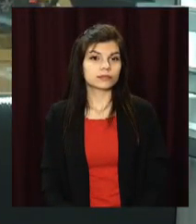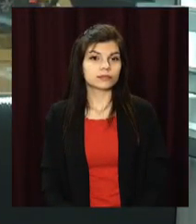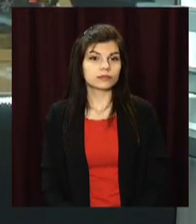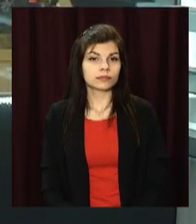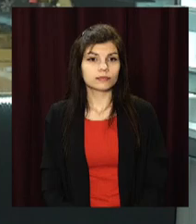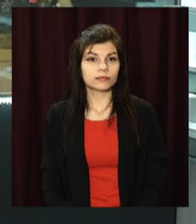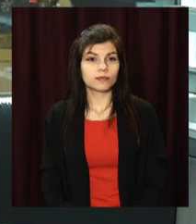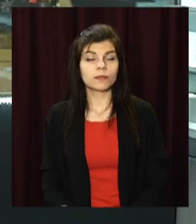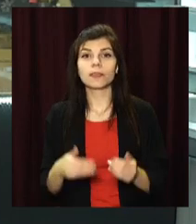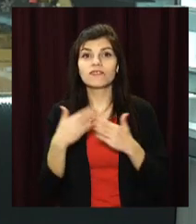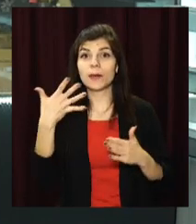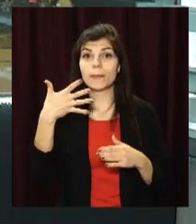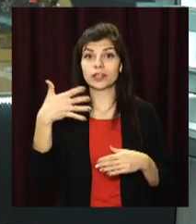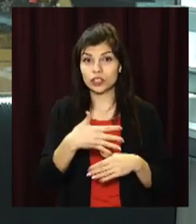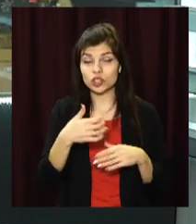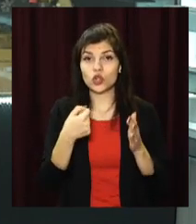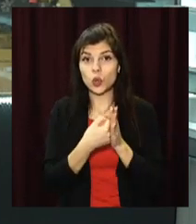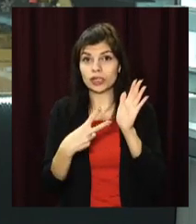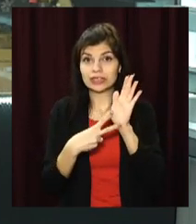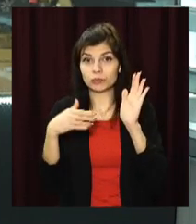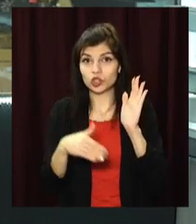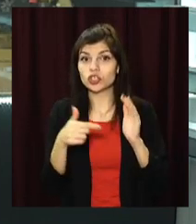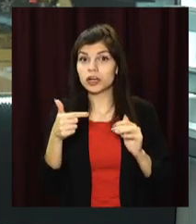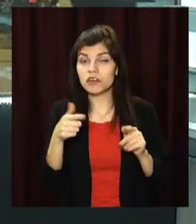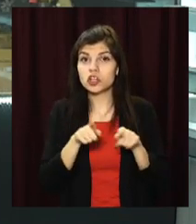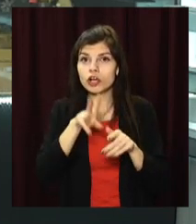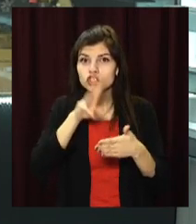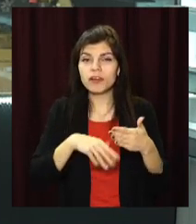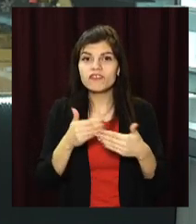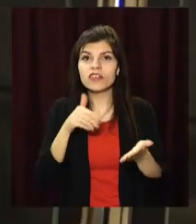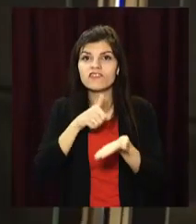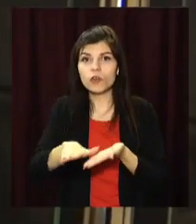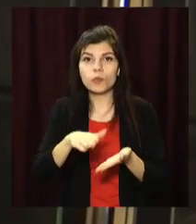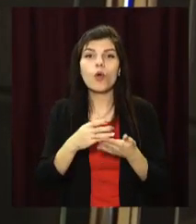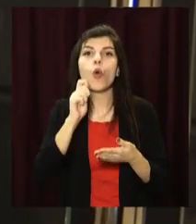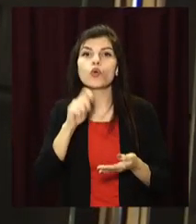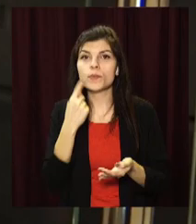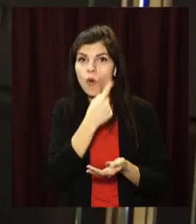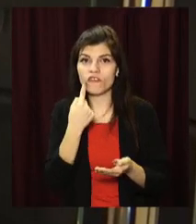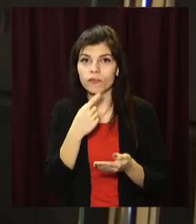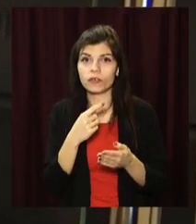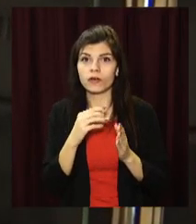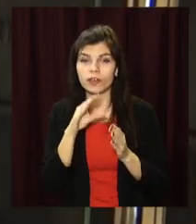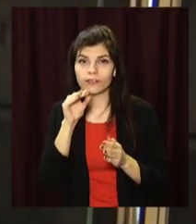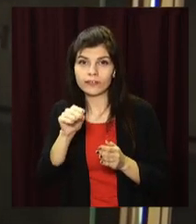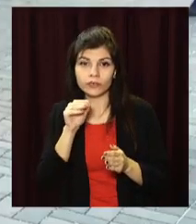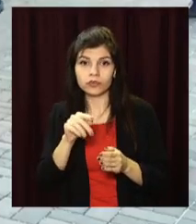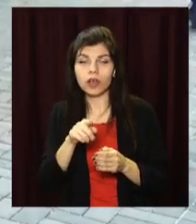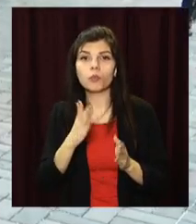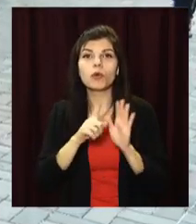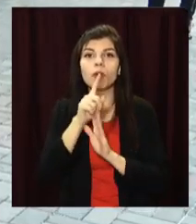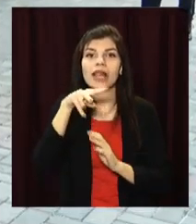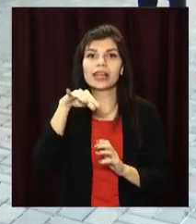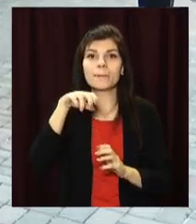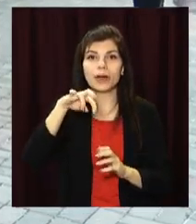Від 5 тисяч до майже 7 тисяч гривень – такі штрафи за відмову обслуговувати українською. Виписувати їх почнуть з липня